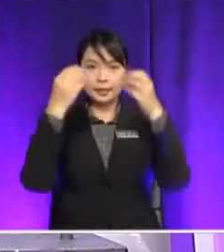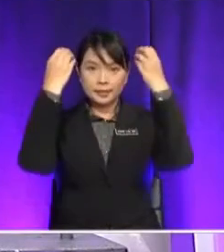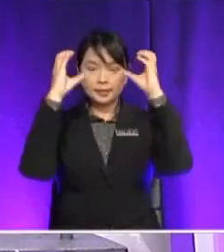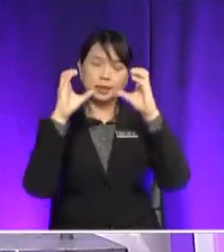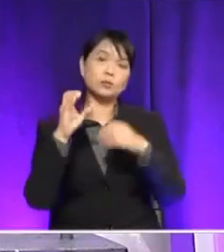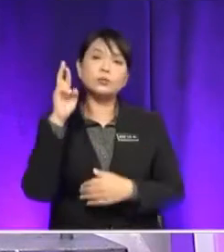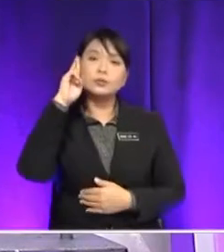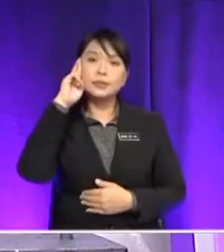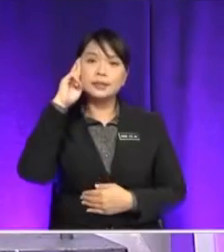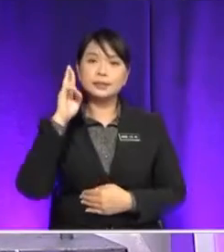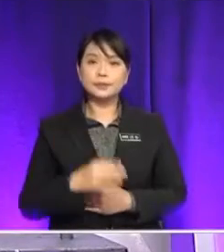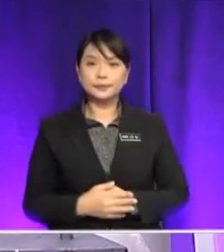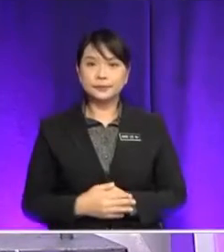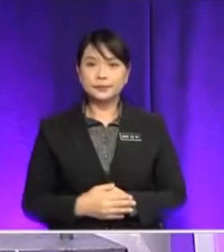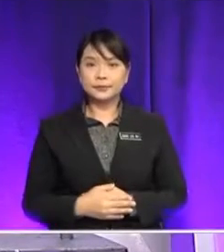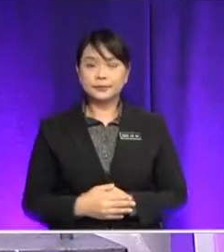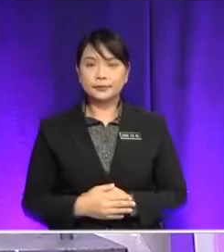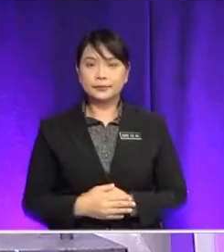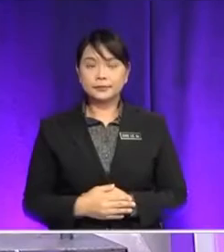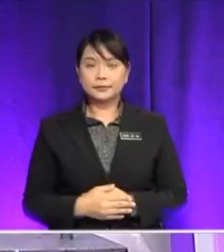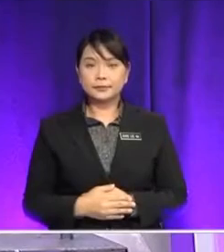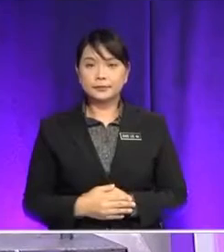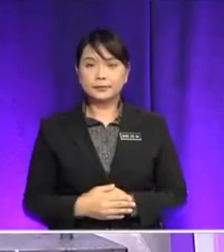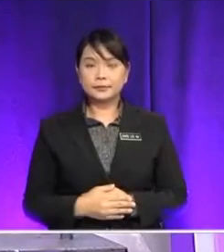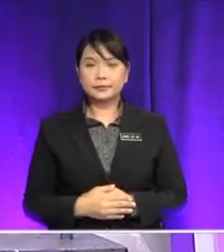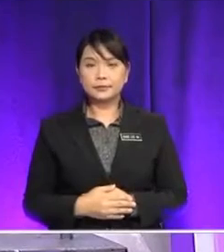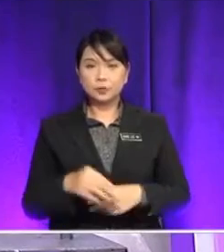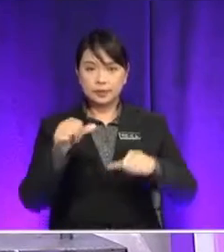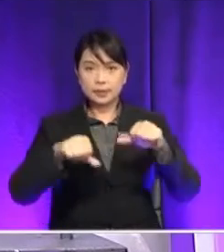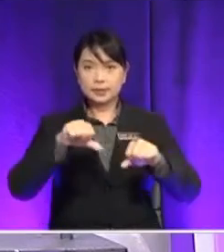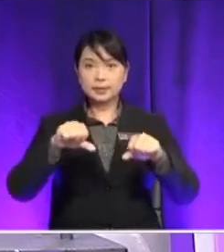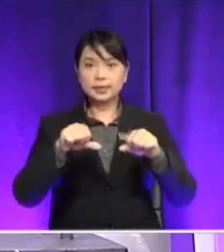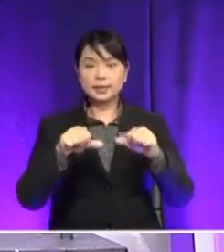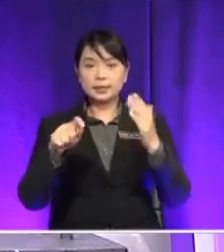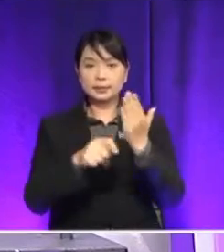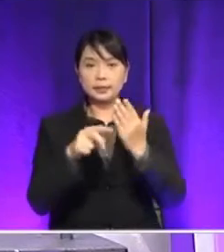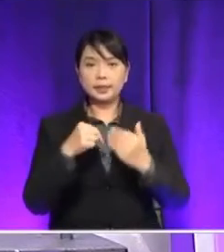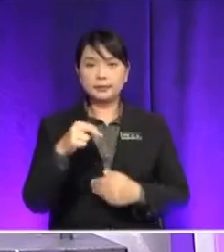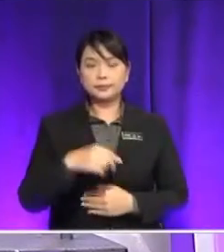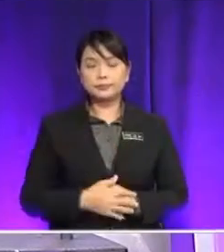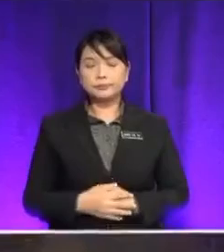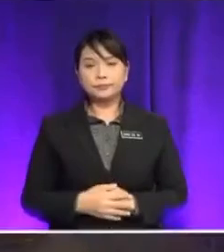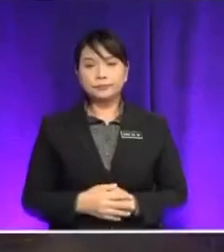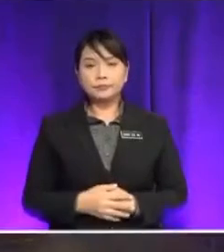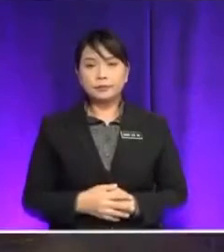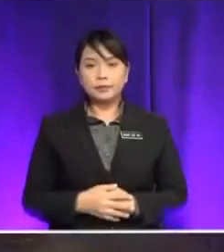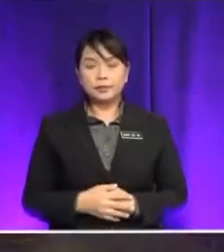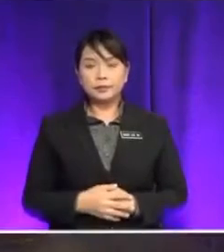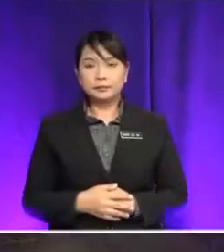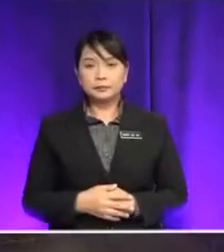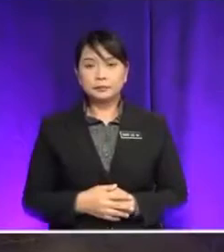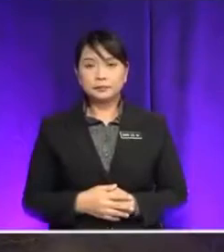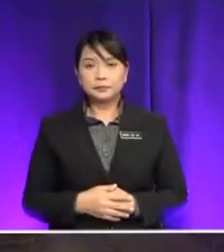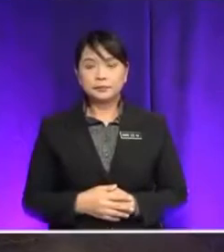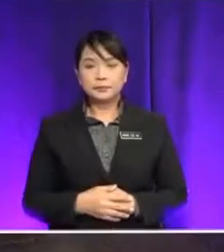kita belajar bagi mata pelajaran sains tambahan bab gelombang jadi sego seterusnya klasik Oke budakna Maria